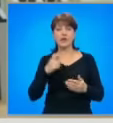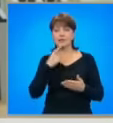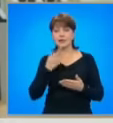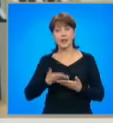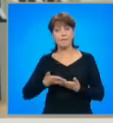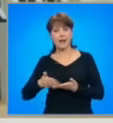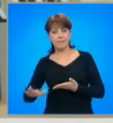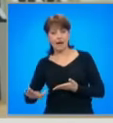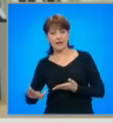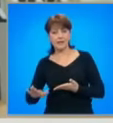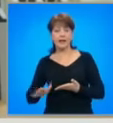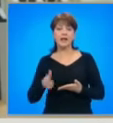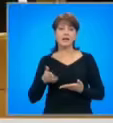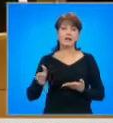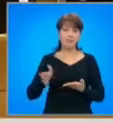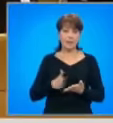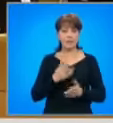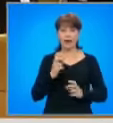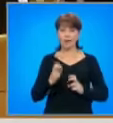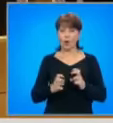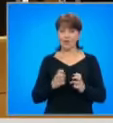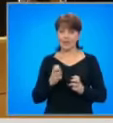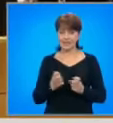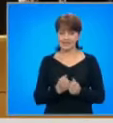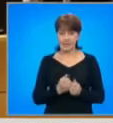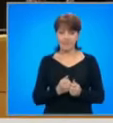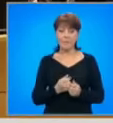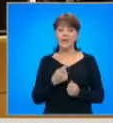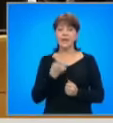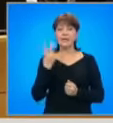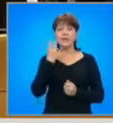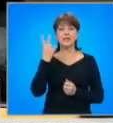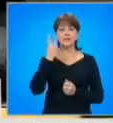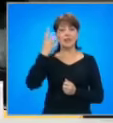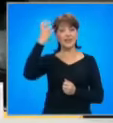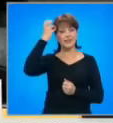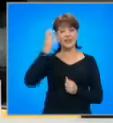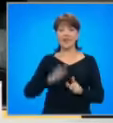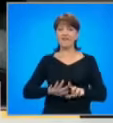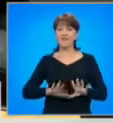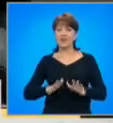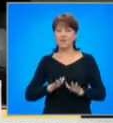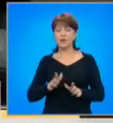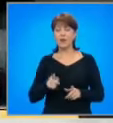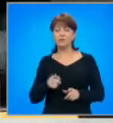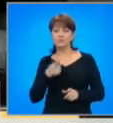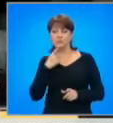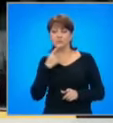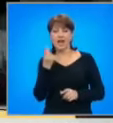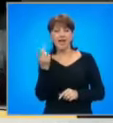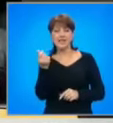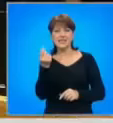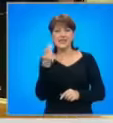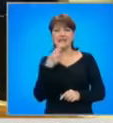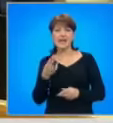отстранявана или временно извеждана от експлоатация. Министрите се разбраха също държавите да могат временно да определят цени на доставките на